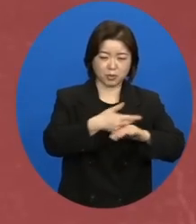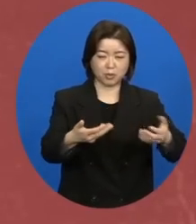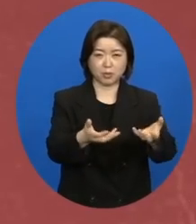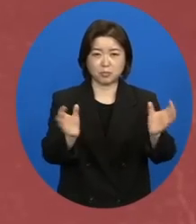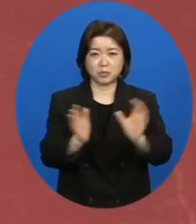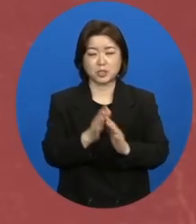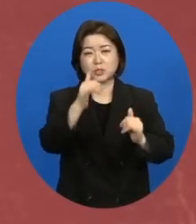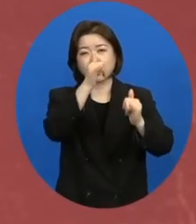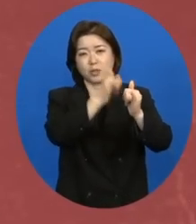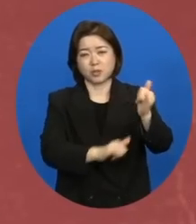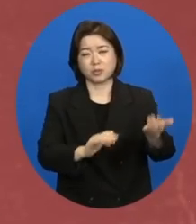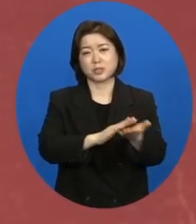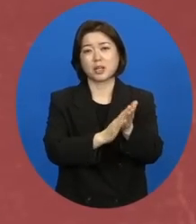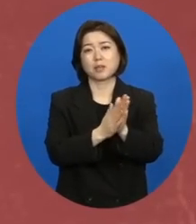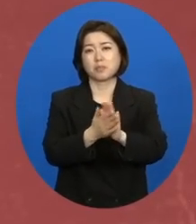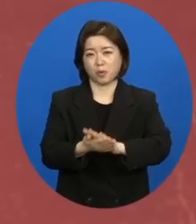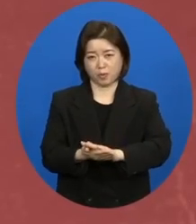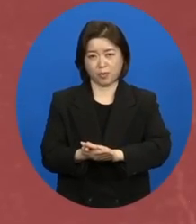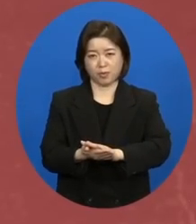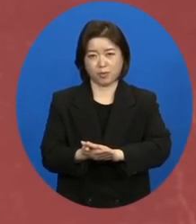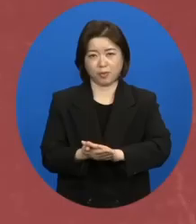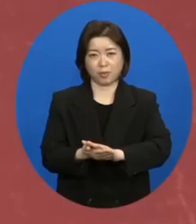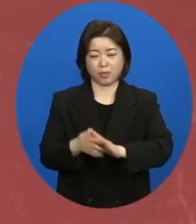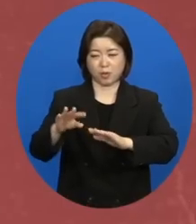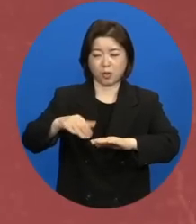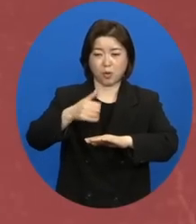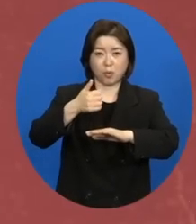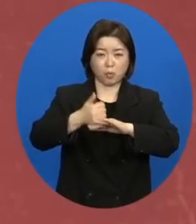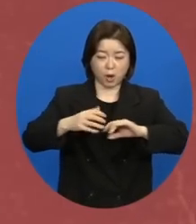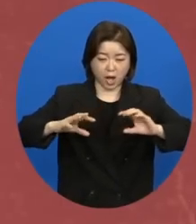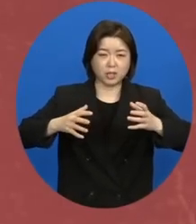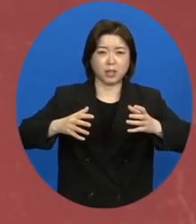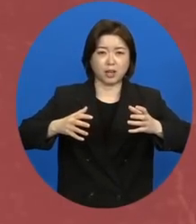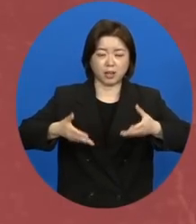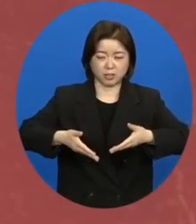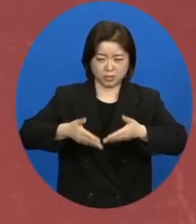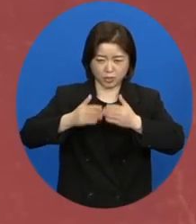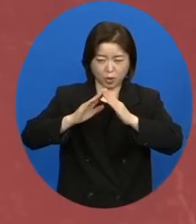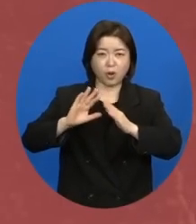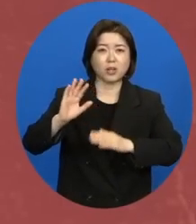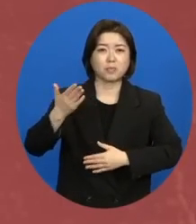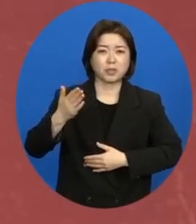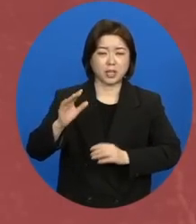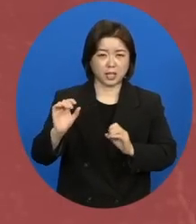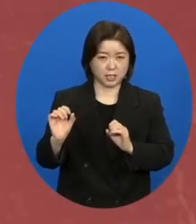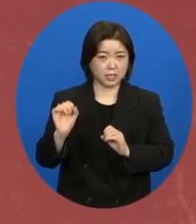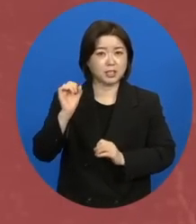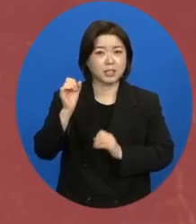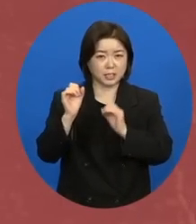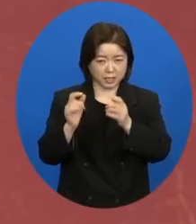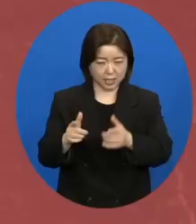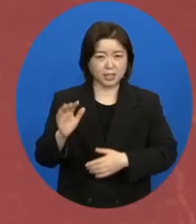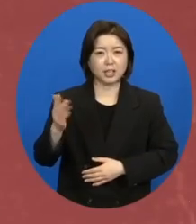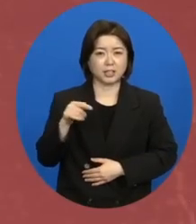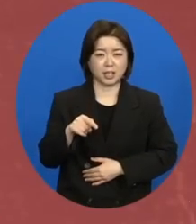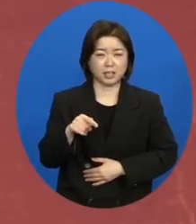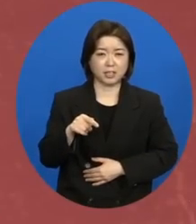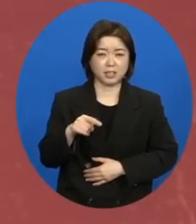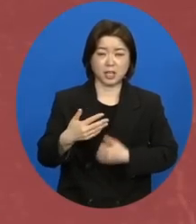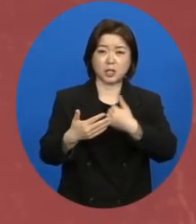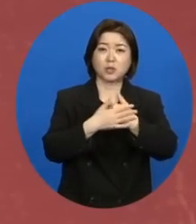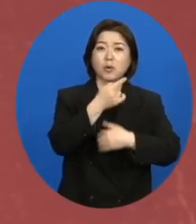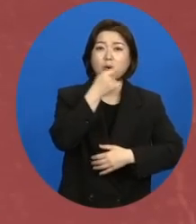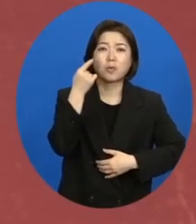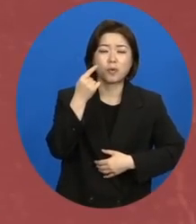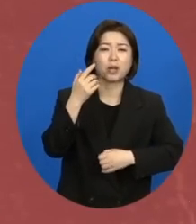역사가 변화되면서 왕족 국가가 설립되는 계기가 에베네셀의 하나님. 그래서 아까